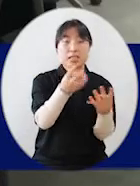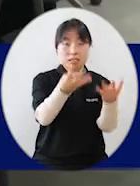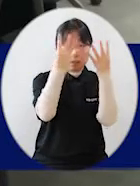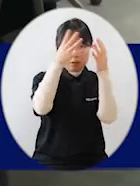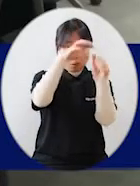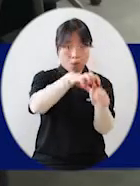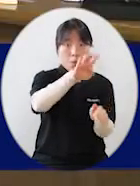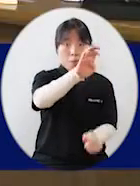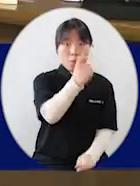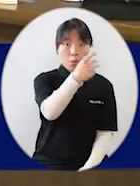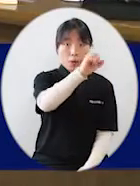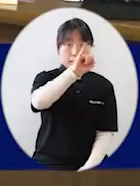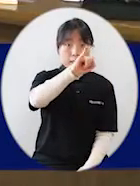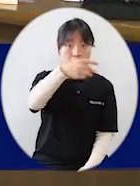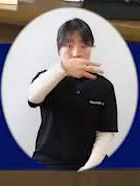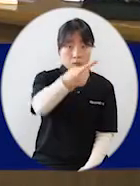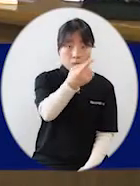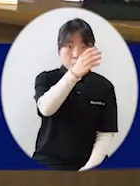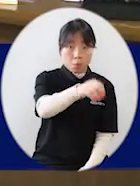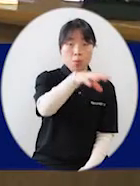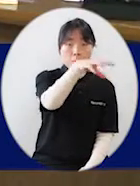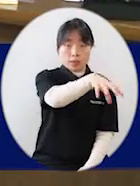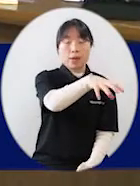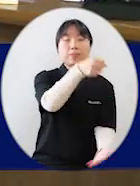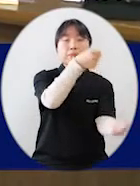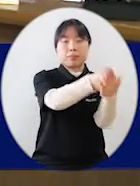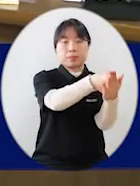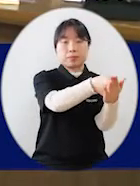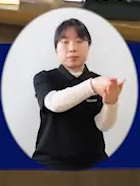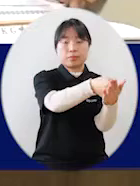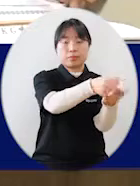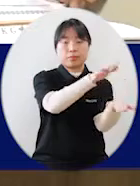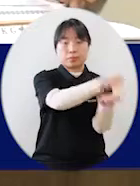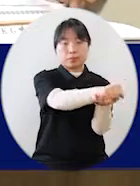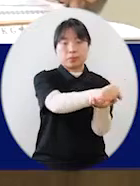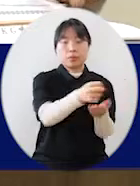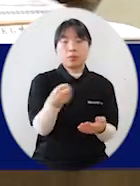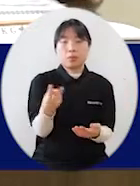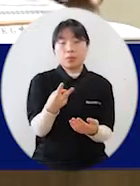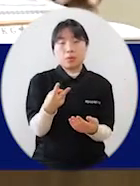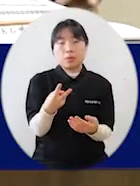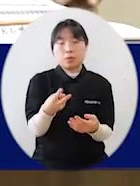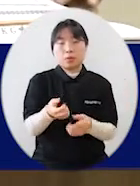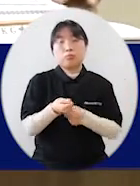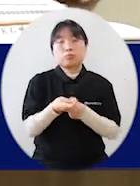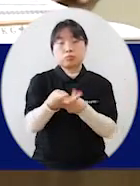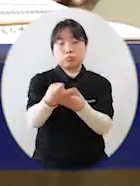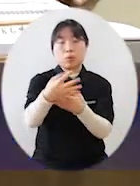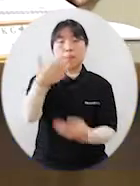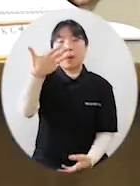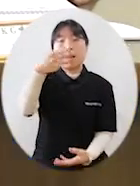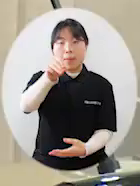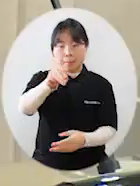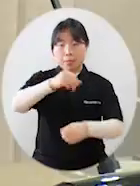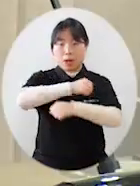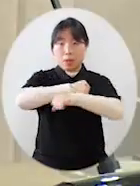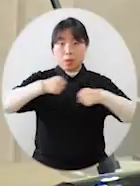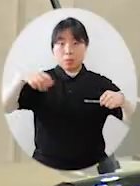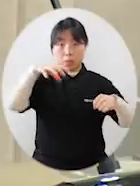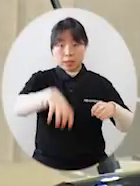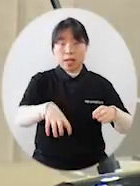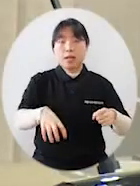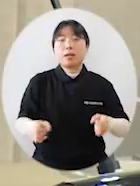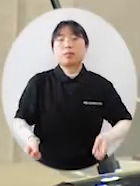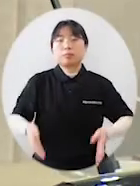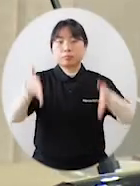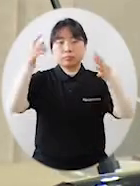포일동 224번지 1원의 입지를 최종 선정하고 약 8만 평 규모의 첨단산업 중심단지를 조성한다는